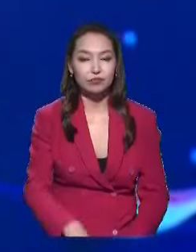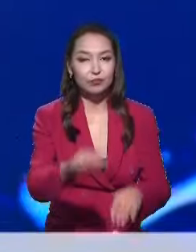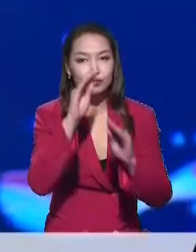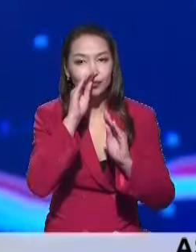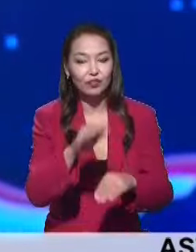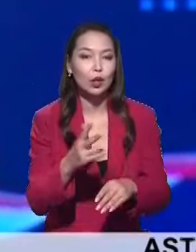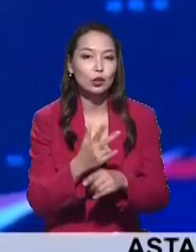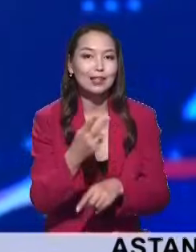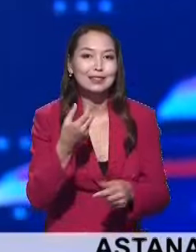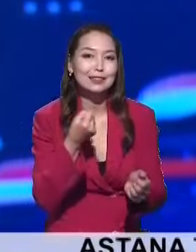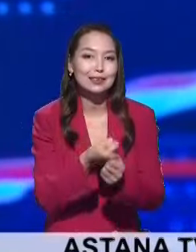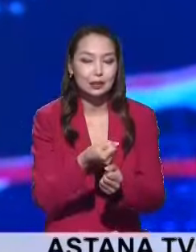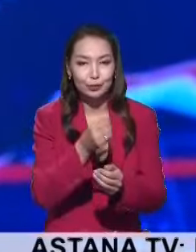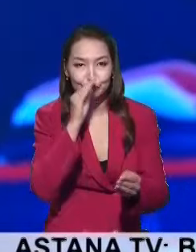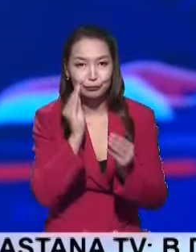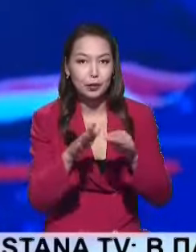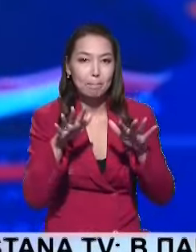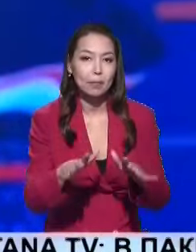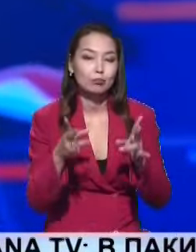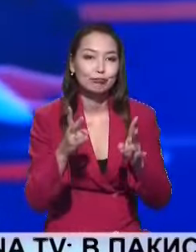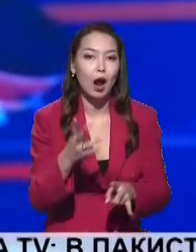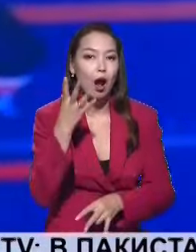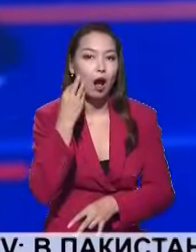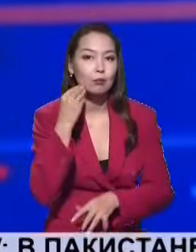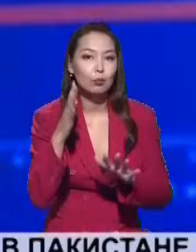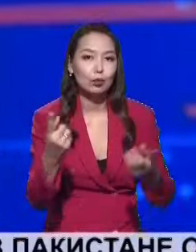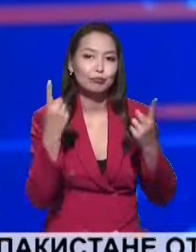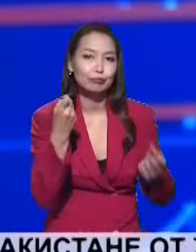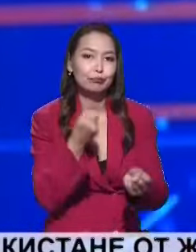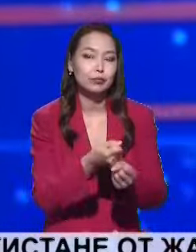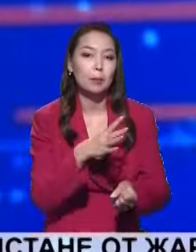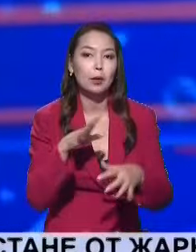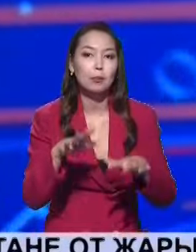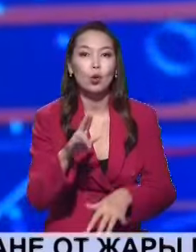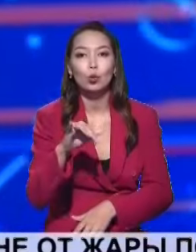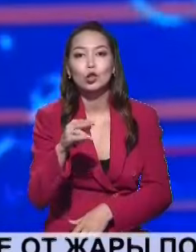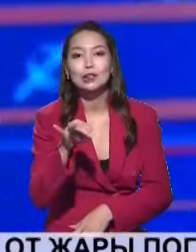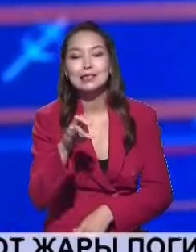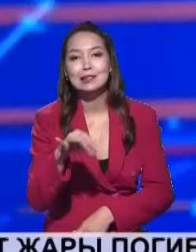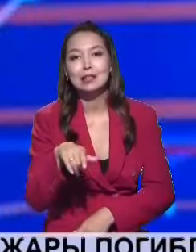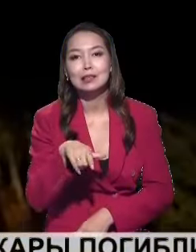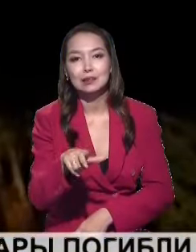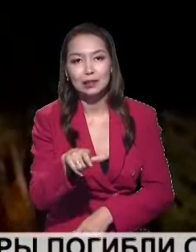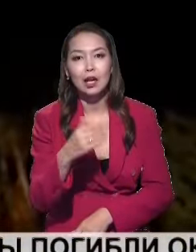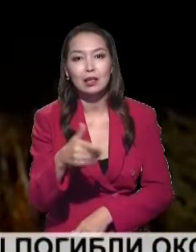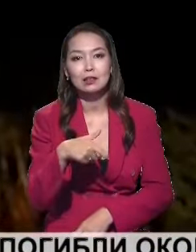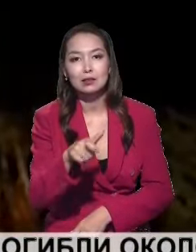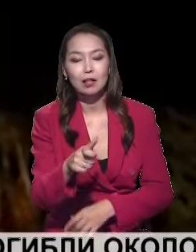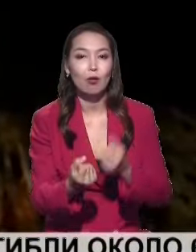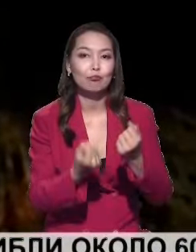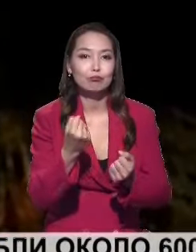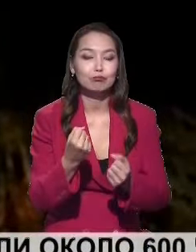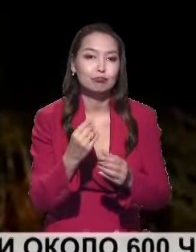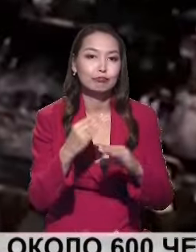Виновник тройного ДТП скрылся с места происшествия в Алматы. Крупная авария произошла на Кульджинском тракте. По трассе двигался автомобиль